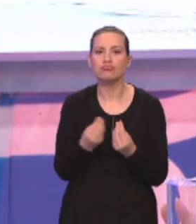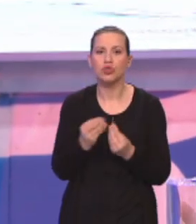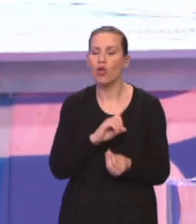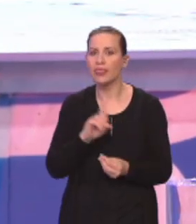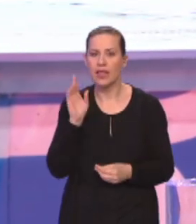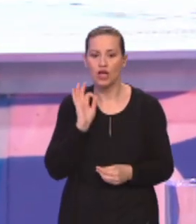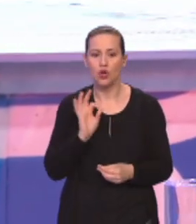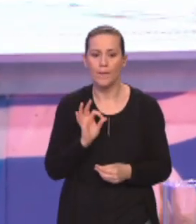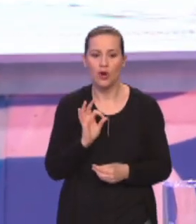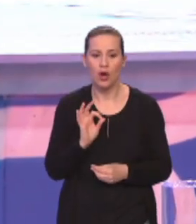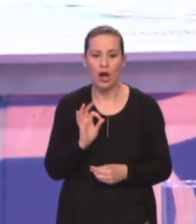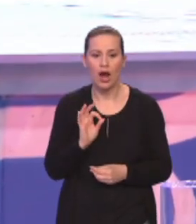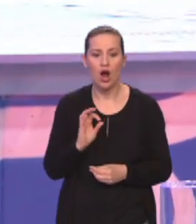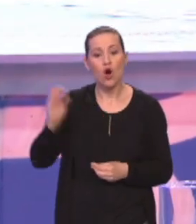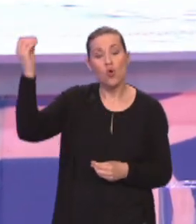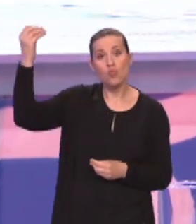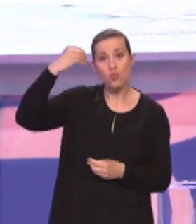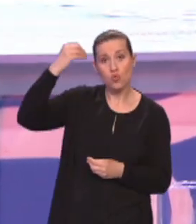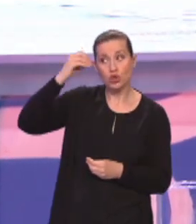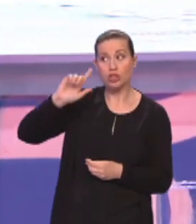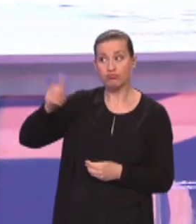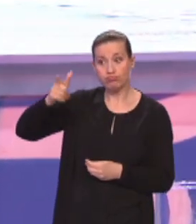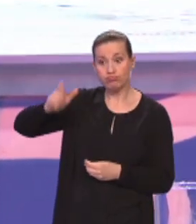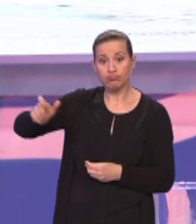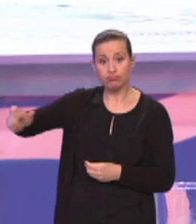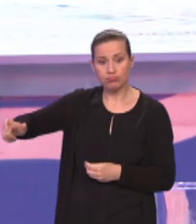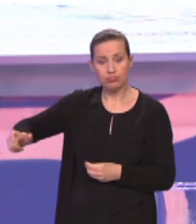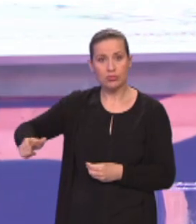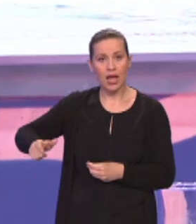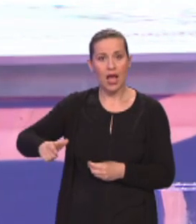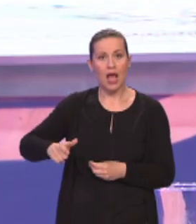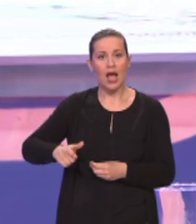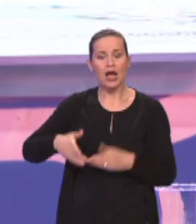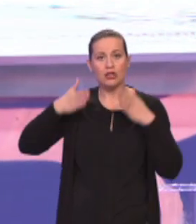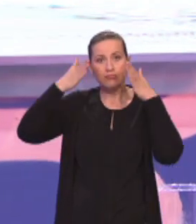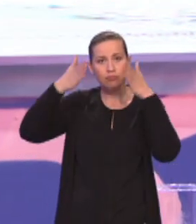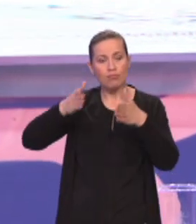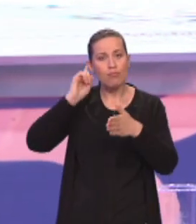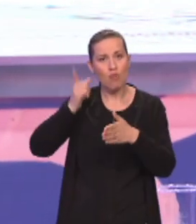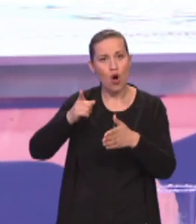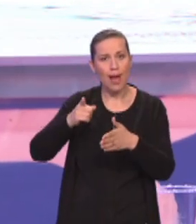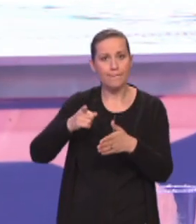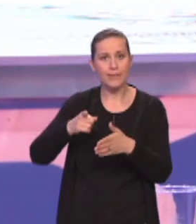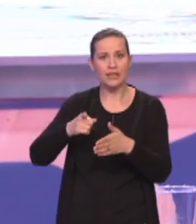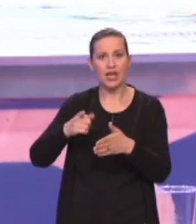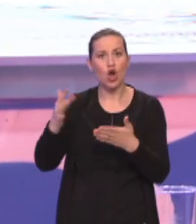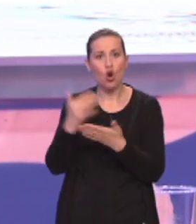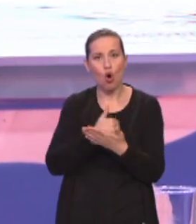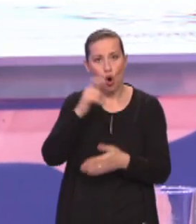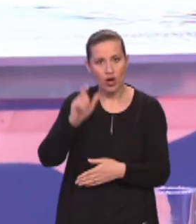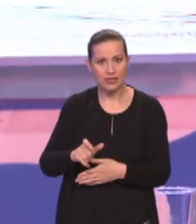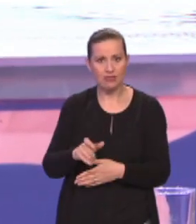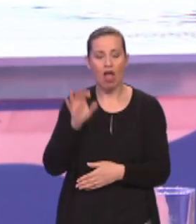nije dobro, učiti od drugih i zapravo nam u fokusu svega uvijek treba biti korisnik,